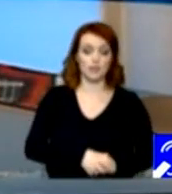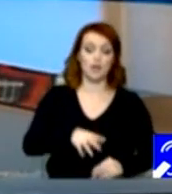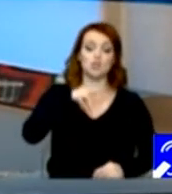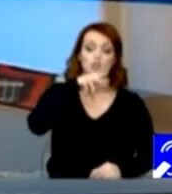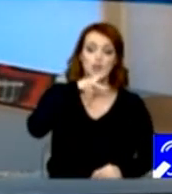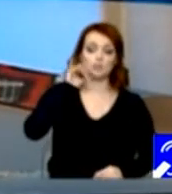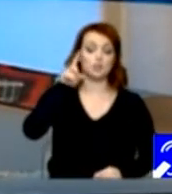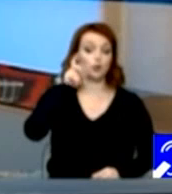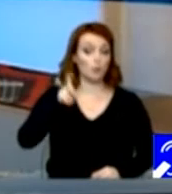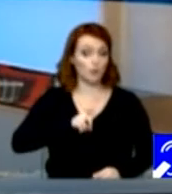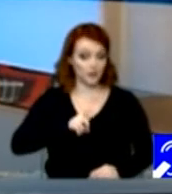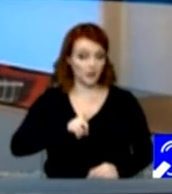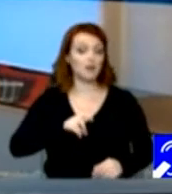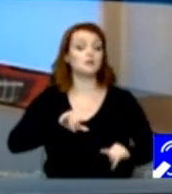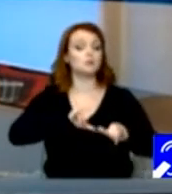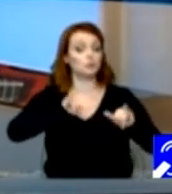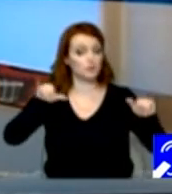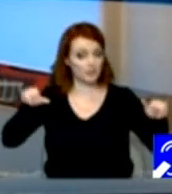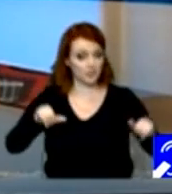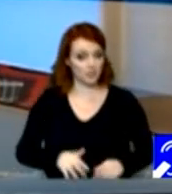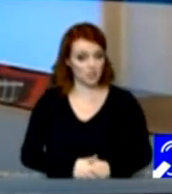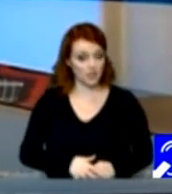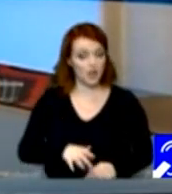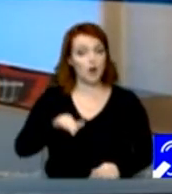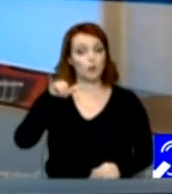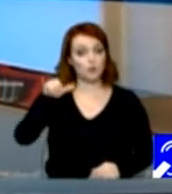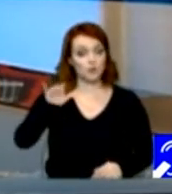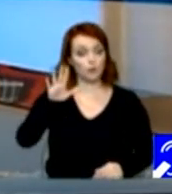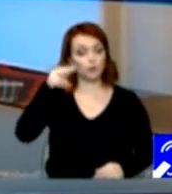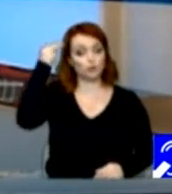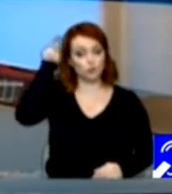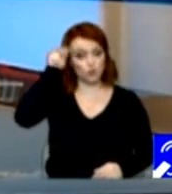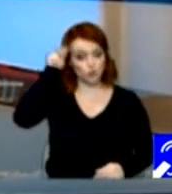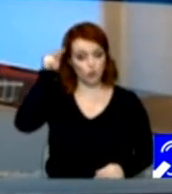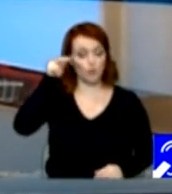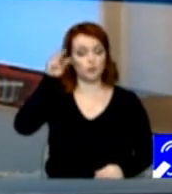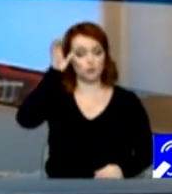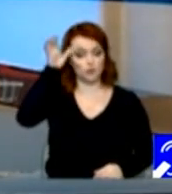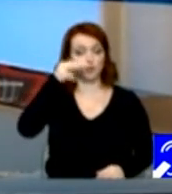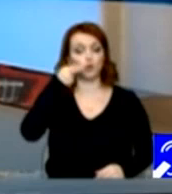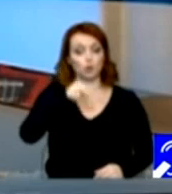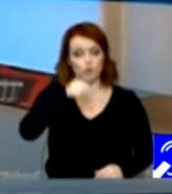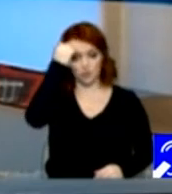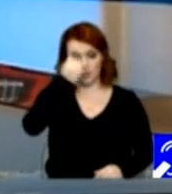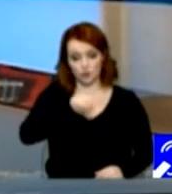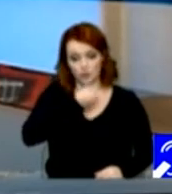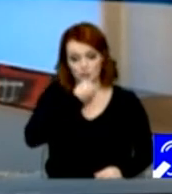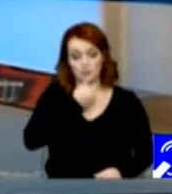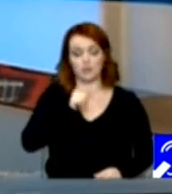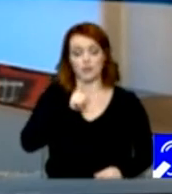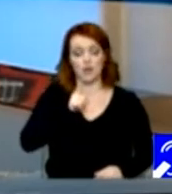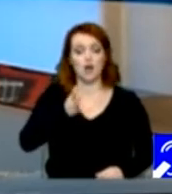Cernăuți Oradea condiții moderne de studii datorită unui echipament it donat de România investiția era